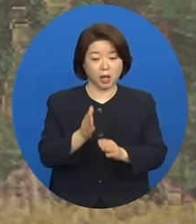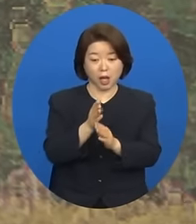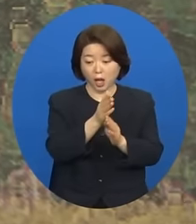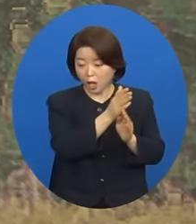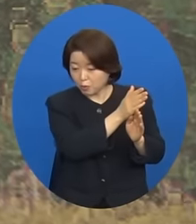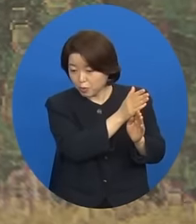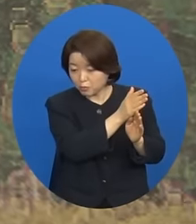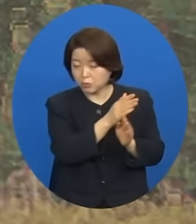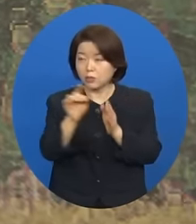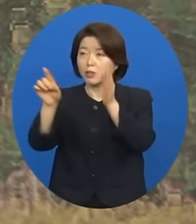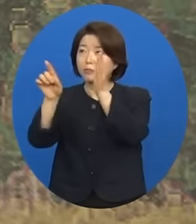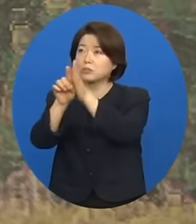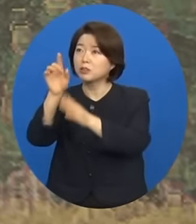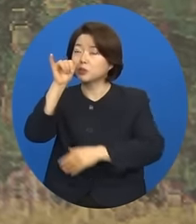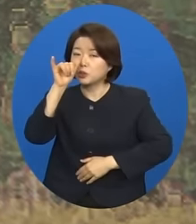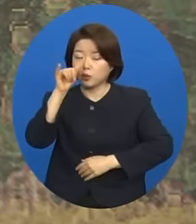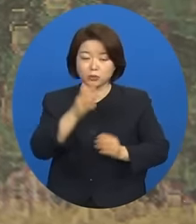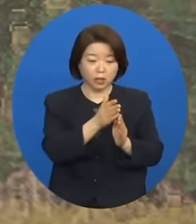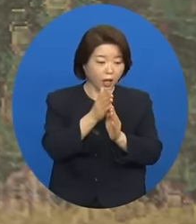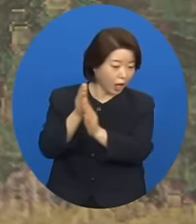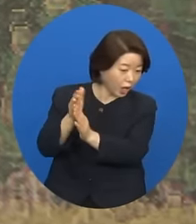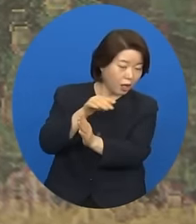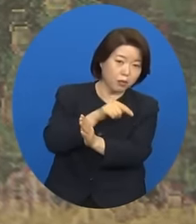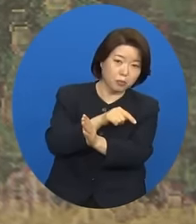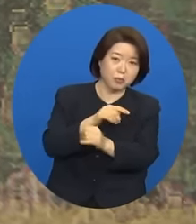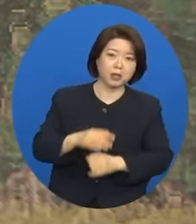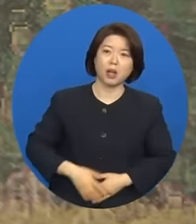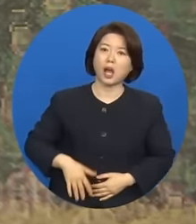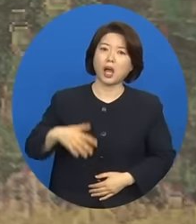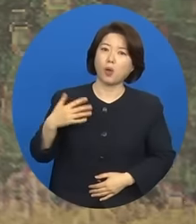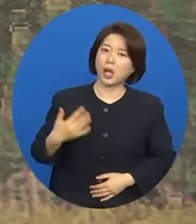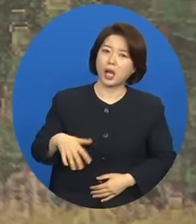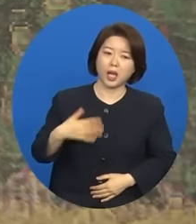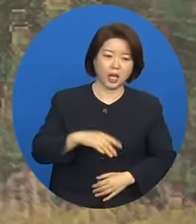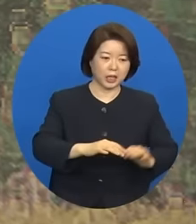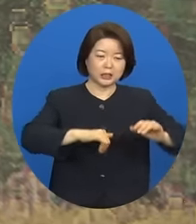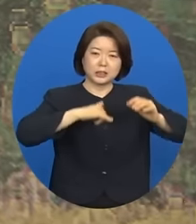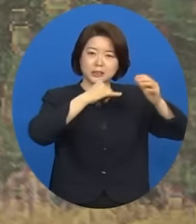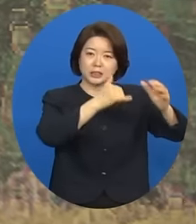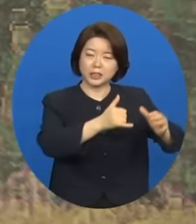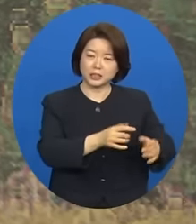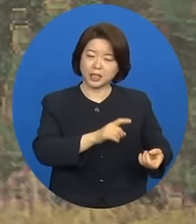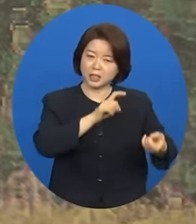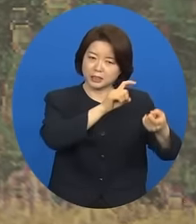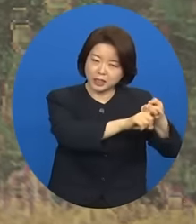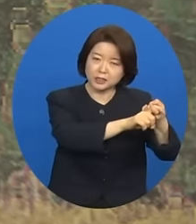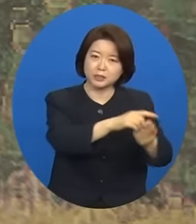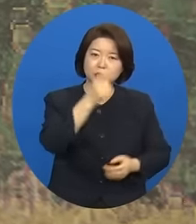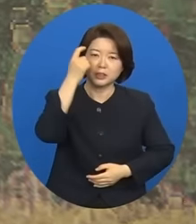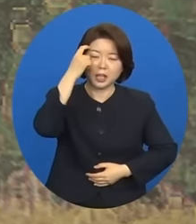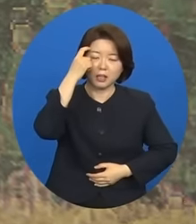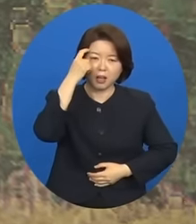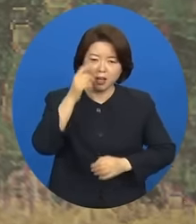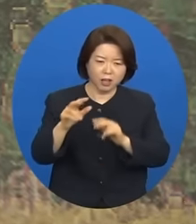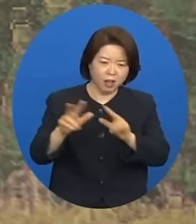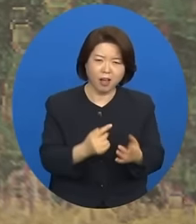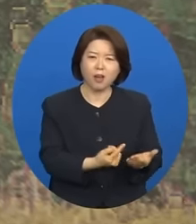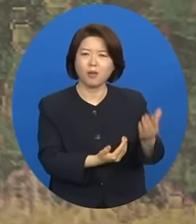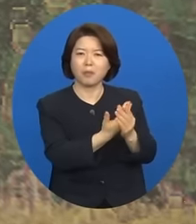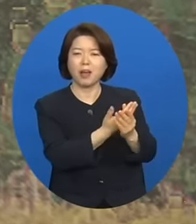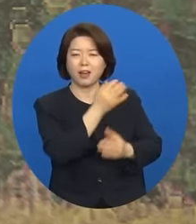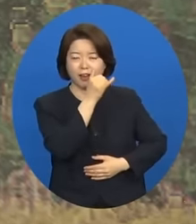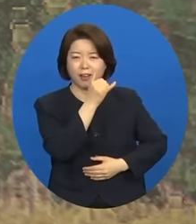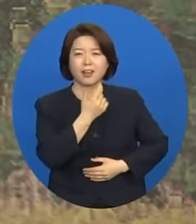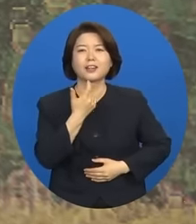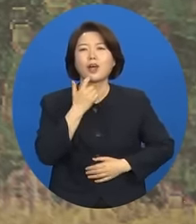굉장히 신앙적인데 한편으로 보면 아주 그 세상적인 그 생각이 바로바로 나옵니다. 이것이 야곱의